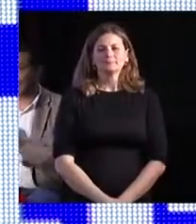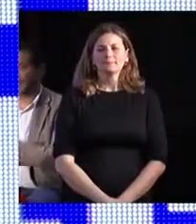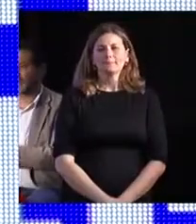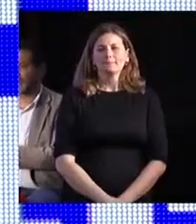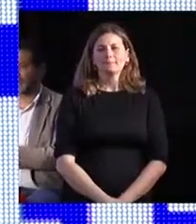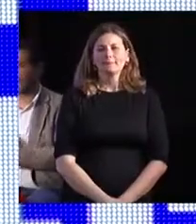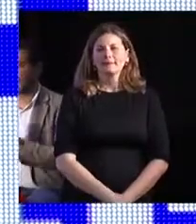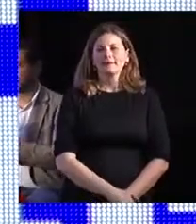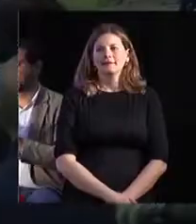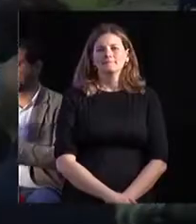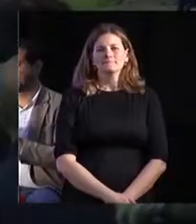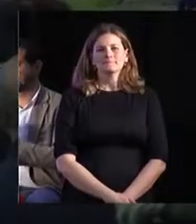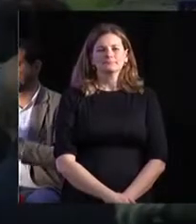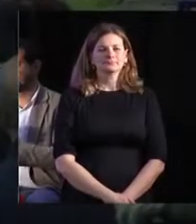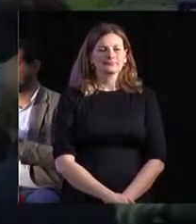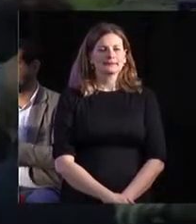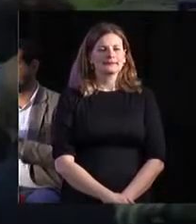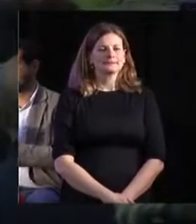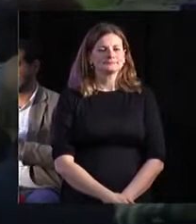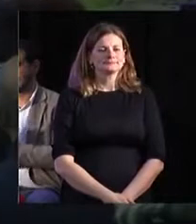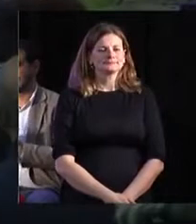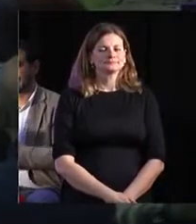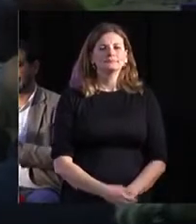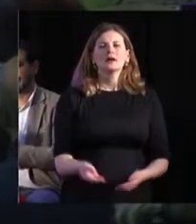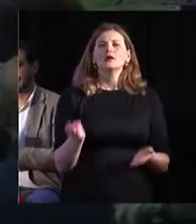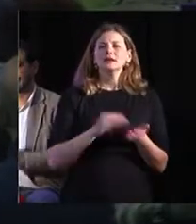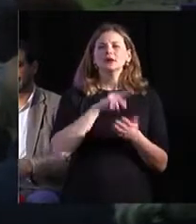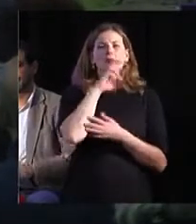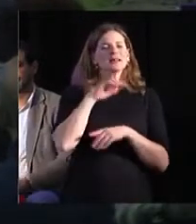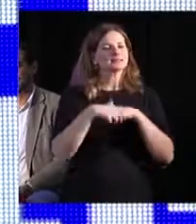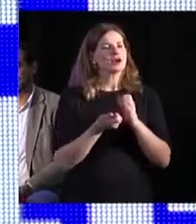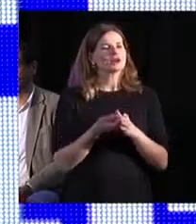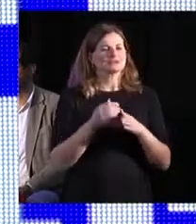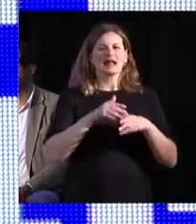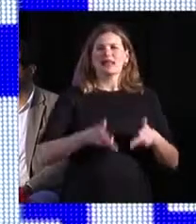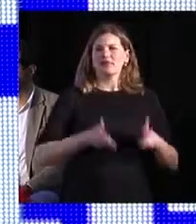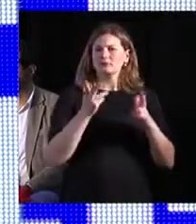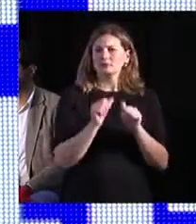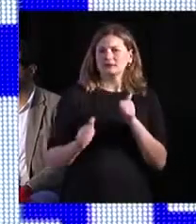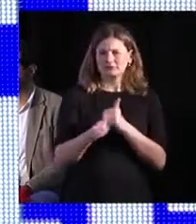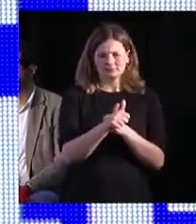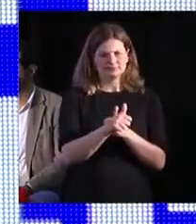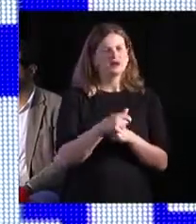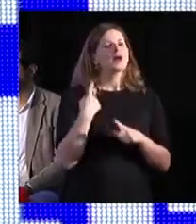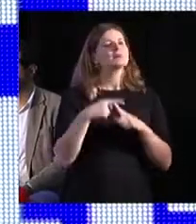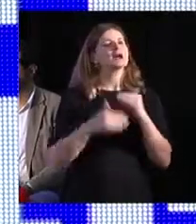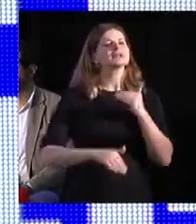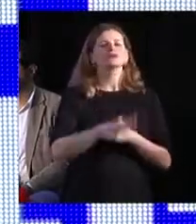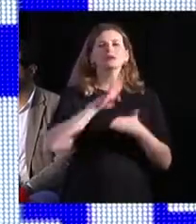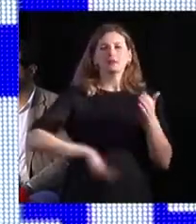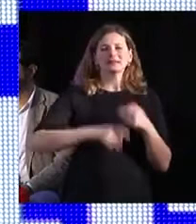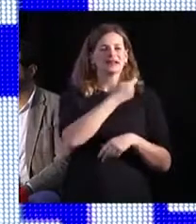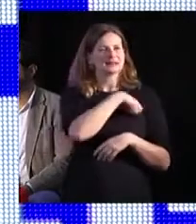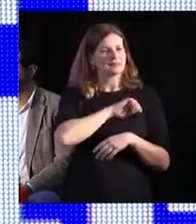joc, un altre cop, és la democràcia. Perquè el que està en joc és el futur de Barcelona, de Catalunya,